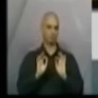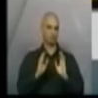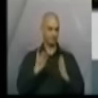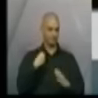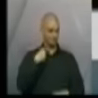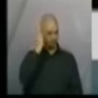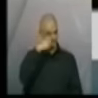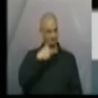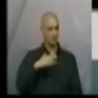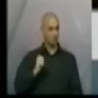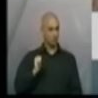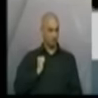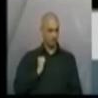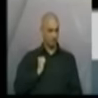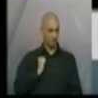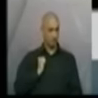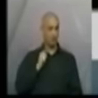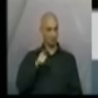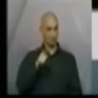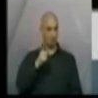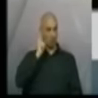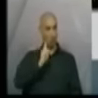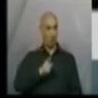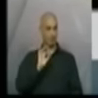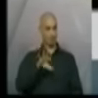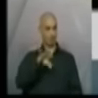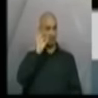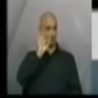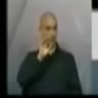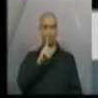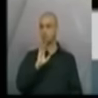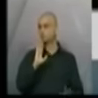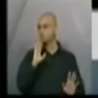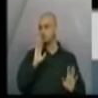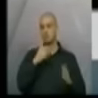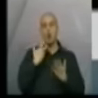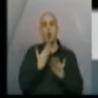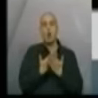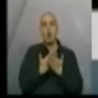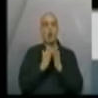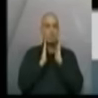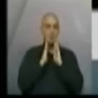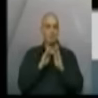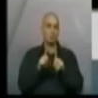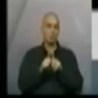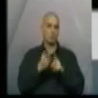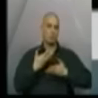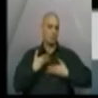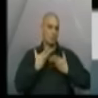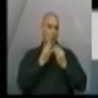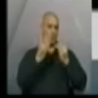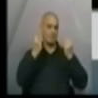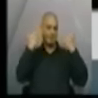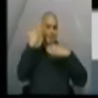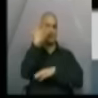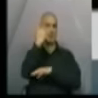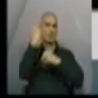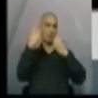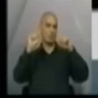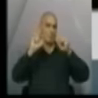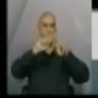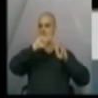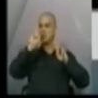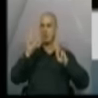תן לי להבין שירות בצהל הוא חובה כדי לבחור זה מה שאתה הומר החת נאמנות כפי שמקובל מרבות דמוקרטיות